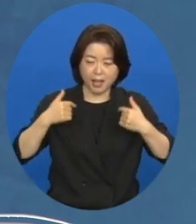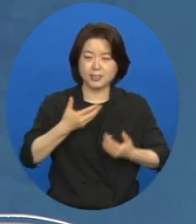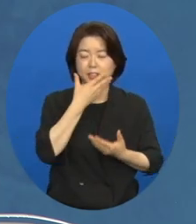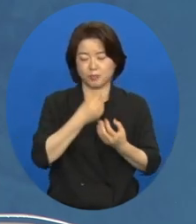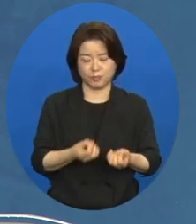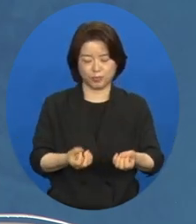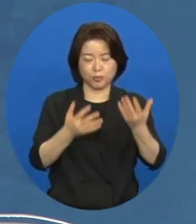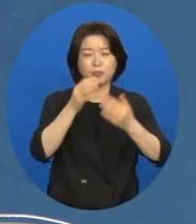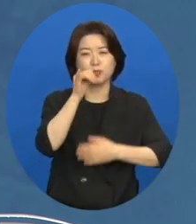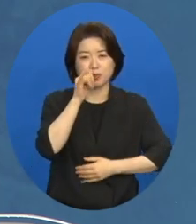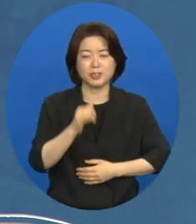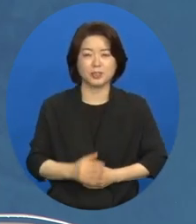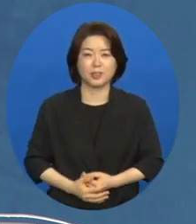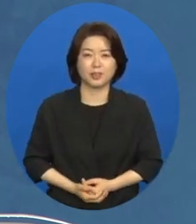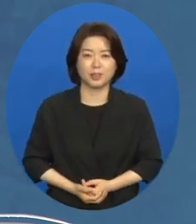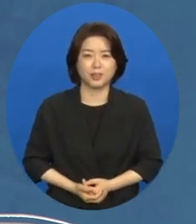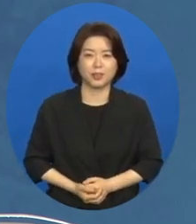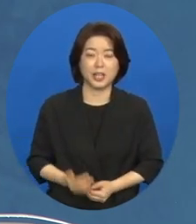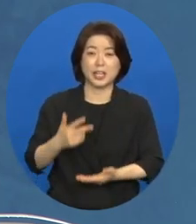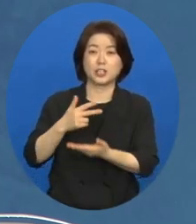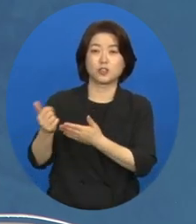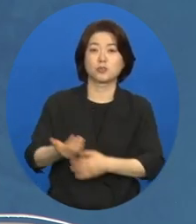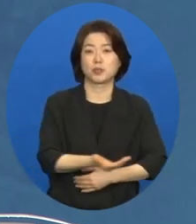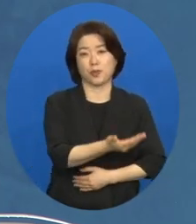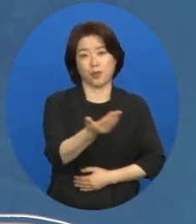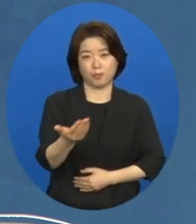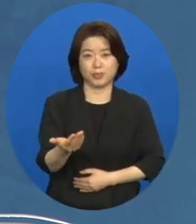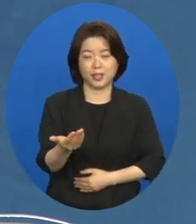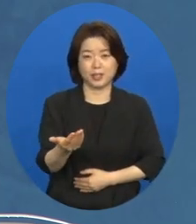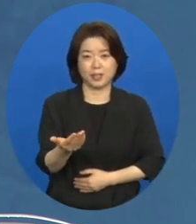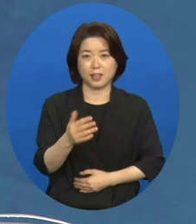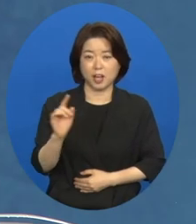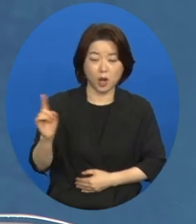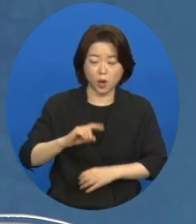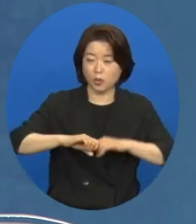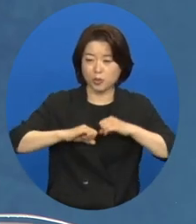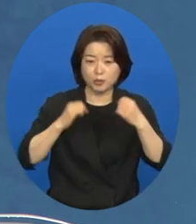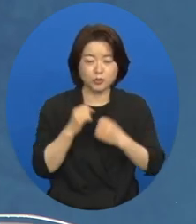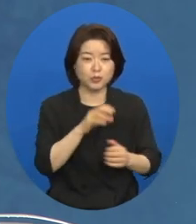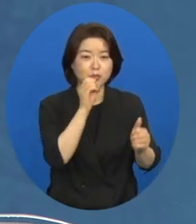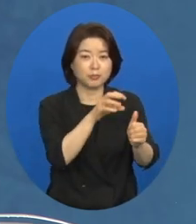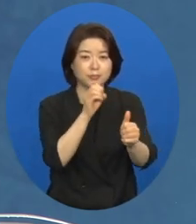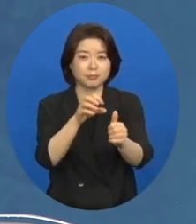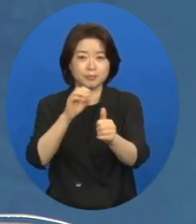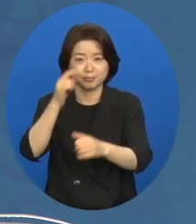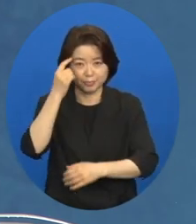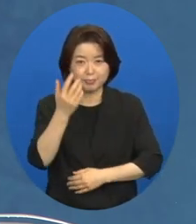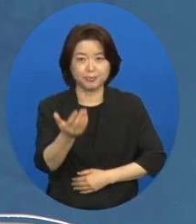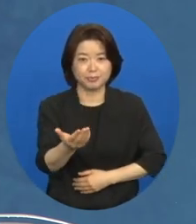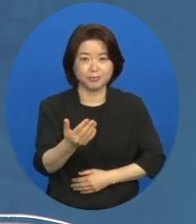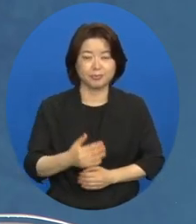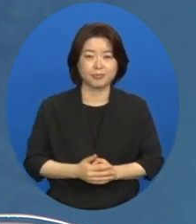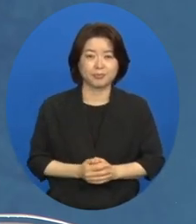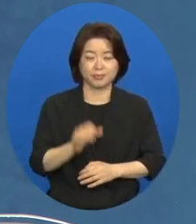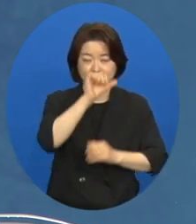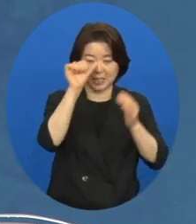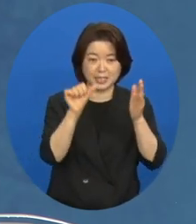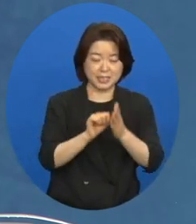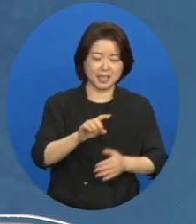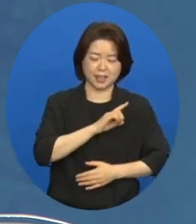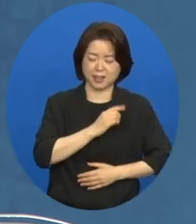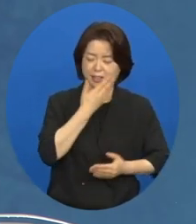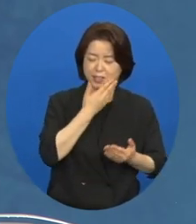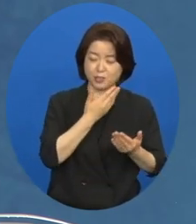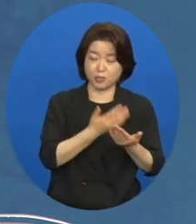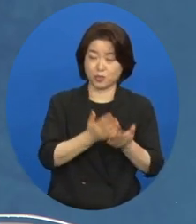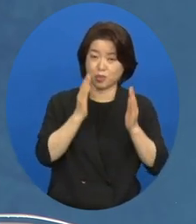축복이에요. 주님이 여러분에게 어떤 순종을 말씀하고 계세요? 인생의 아주 중요한